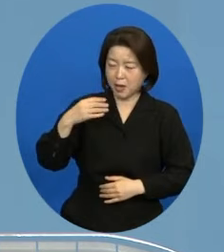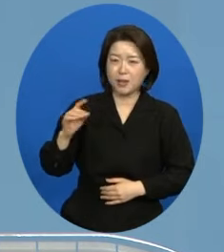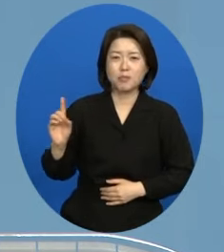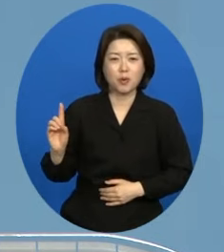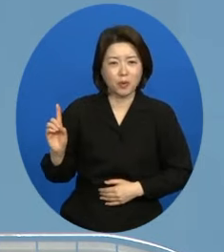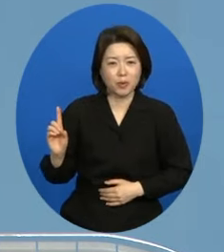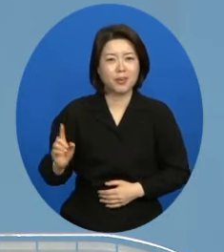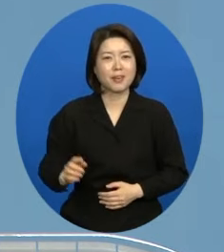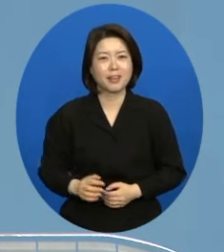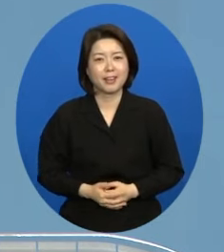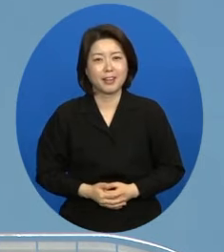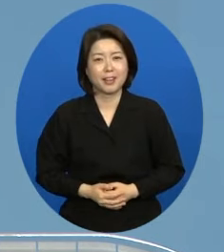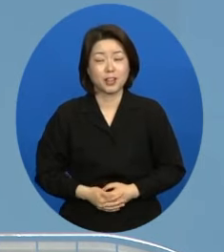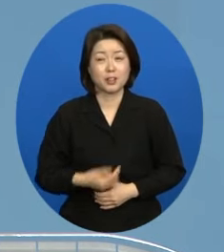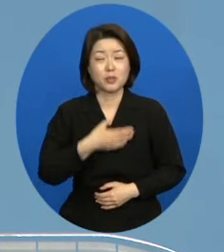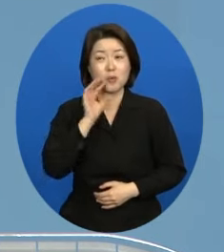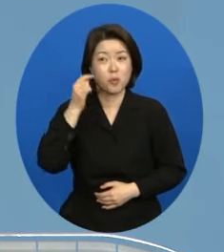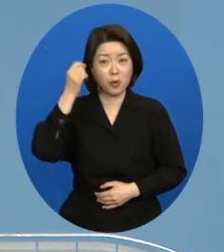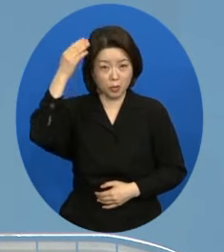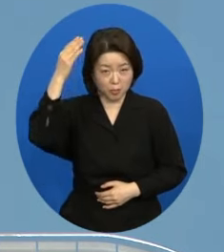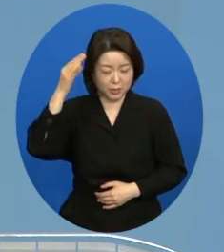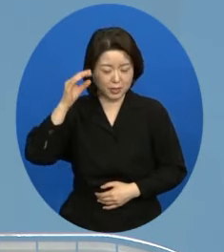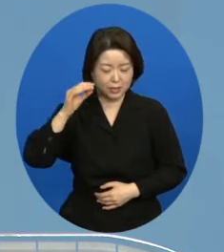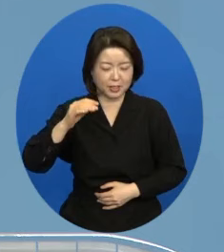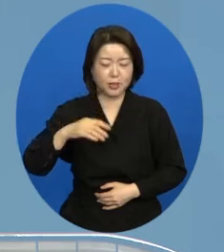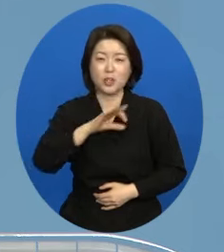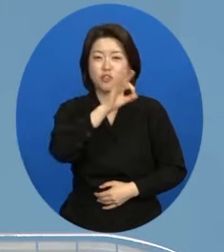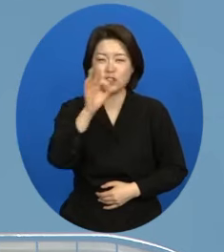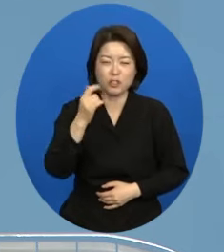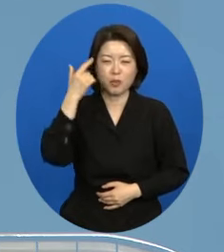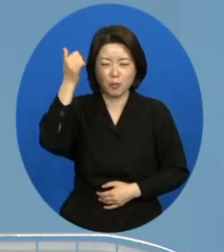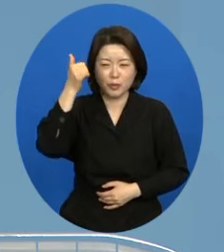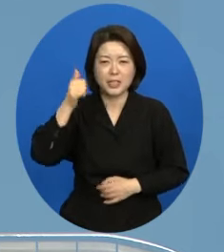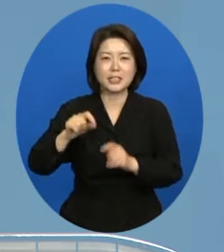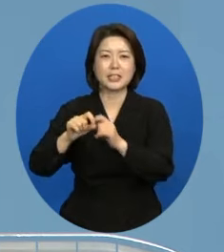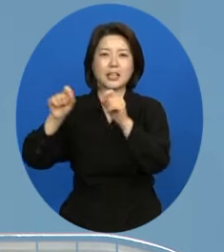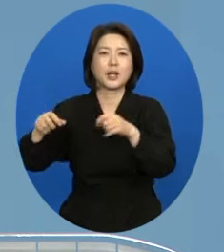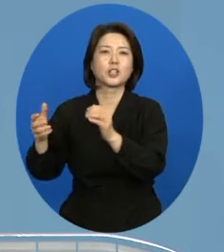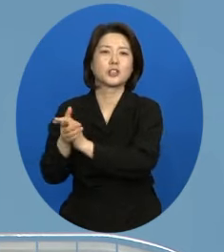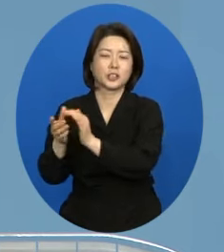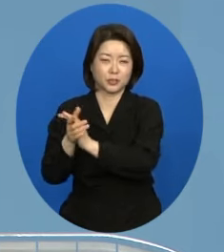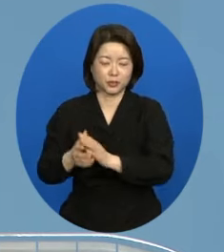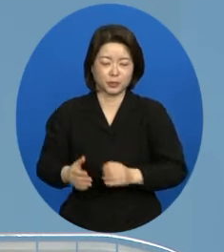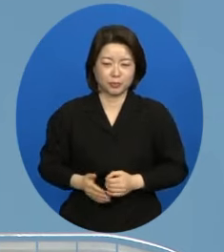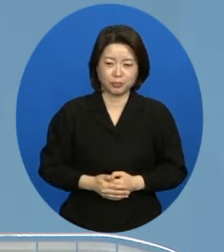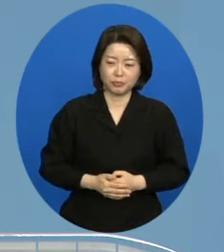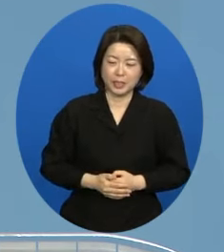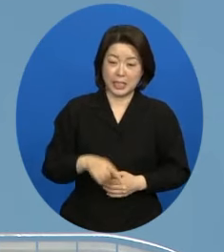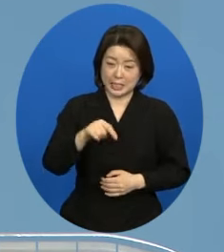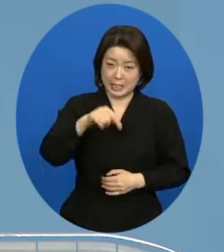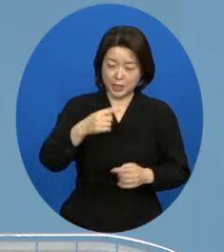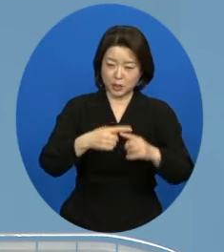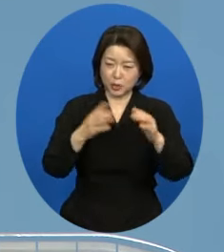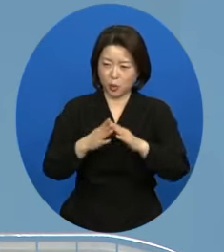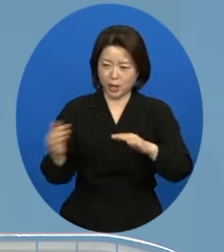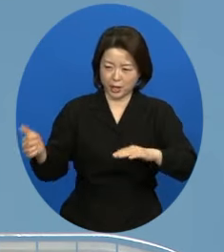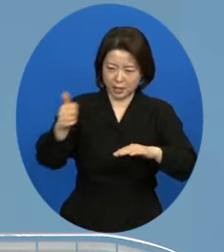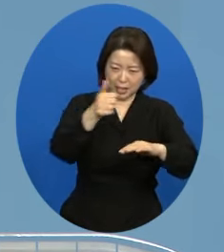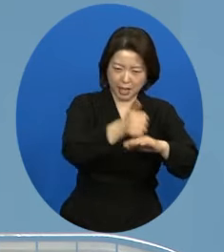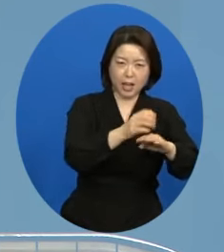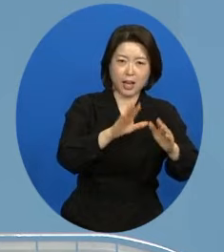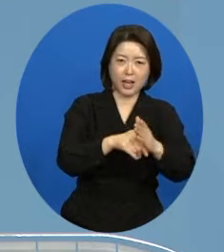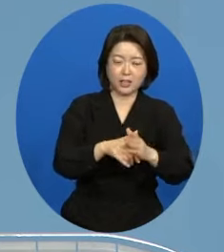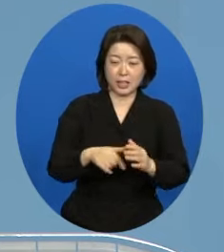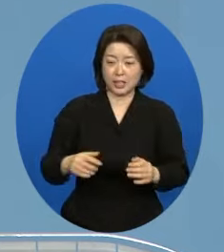주셨어요 원로 목사님가 동기인데 2003년 12월에 목사님이 이제 부임하시는 와제 동기들 다 와 가지고